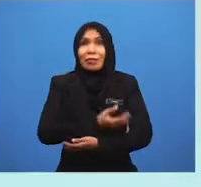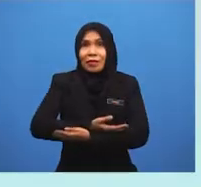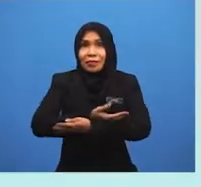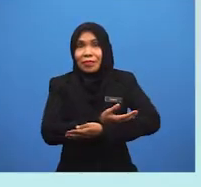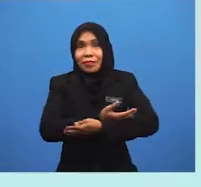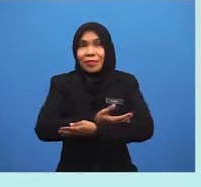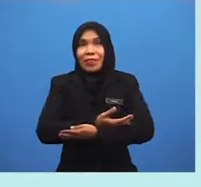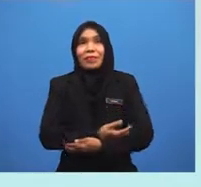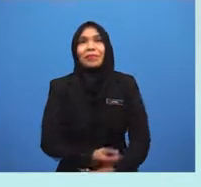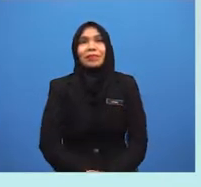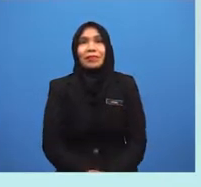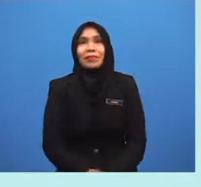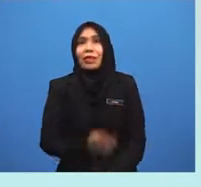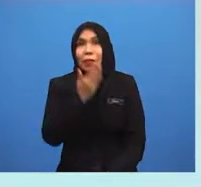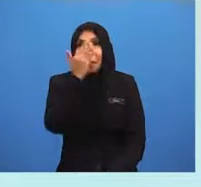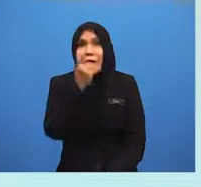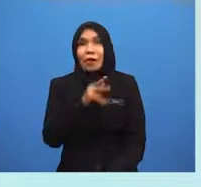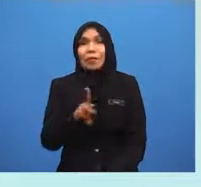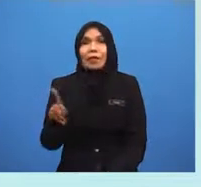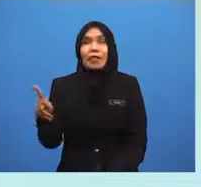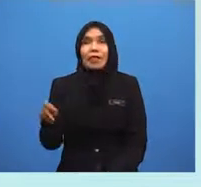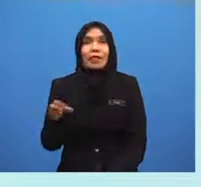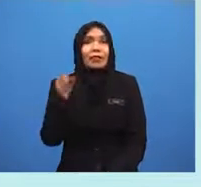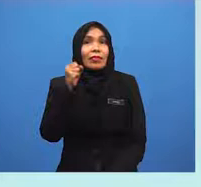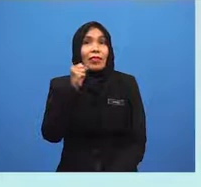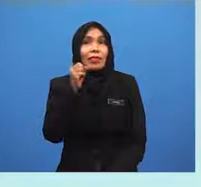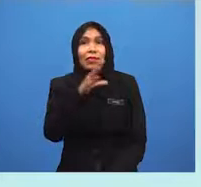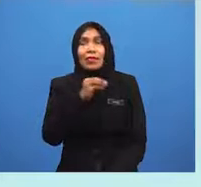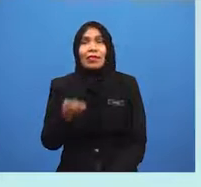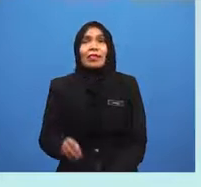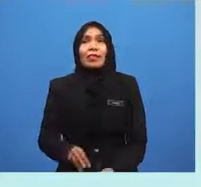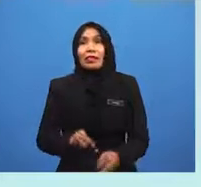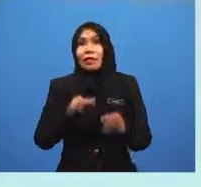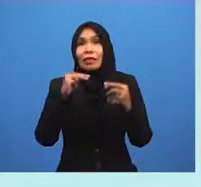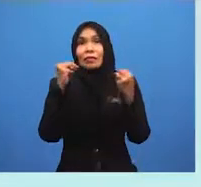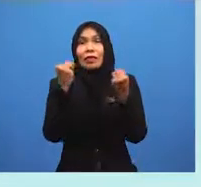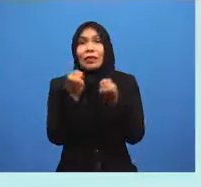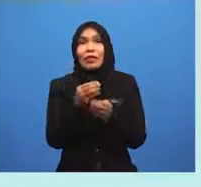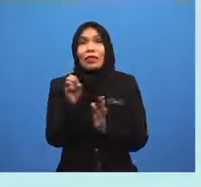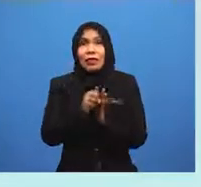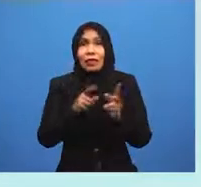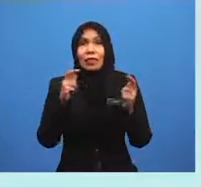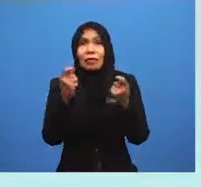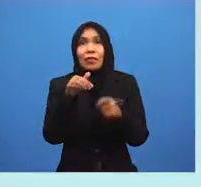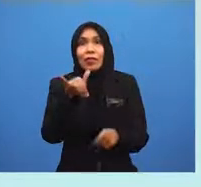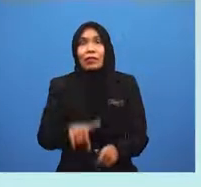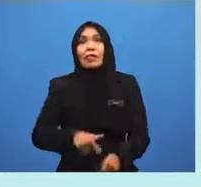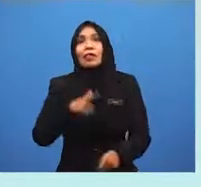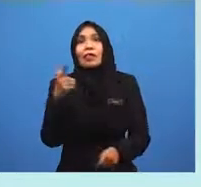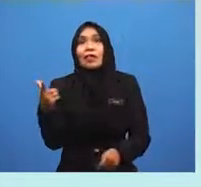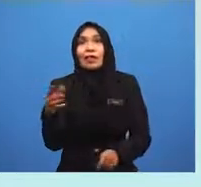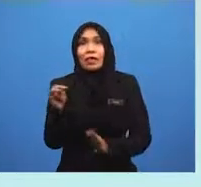kedua, mengapakah Sara dan masyarakat setempat yang lain melawat